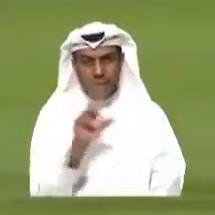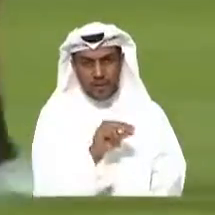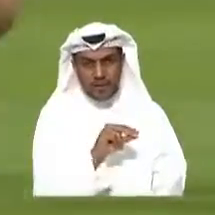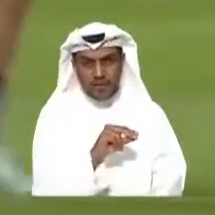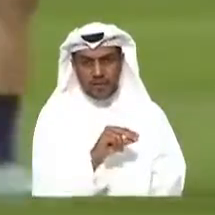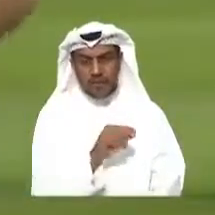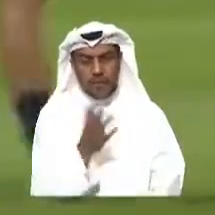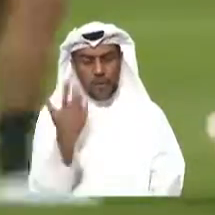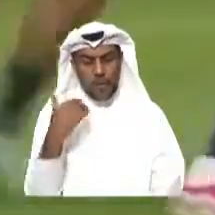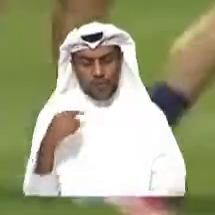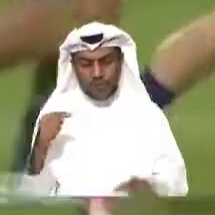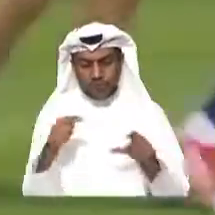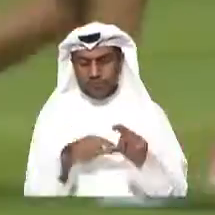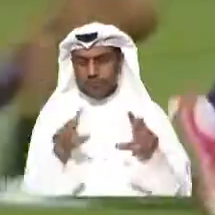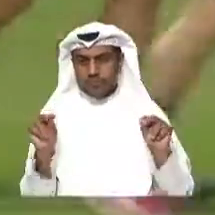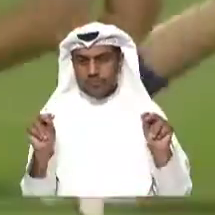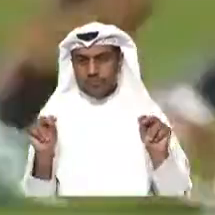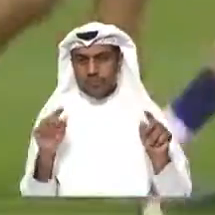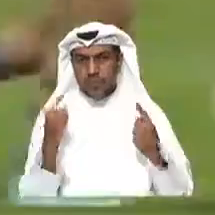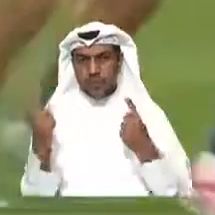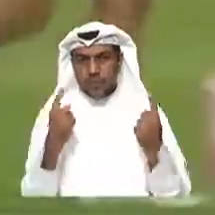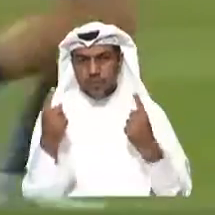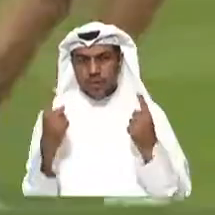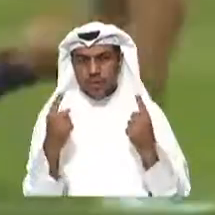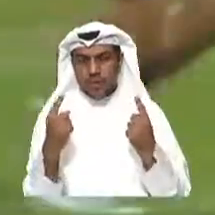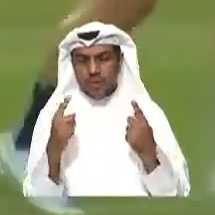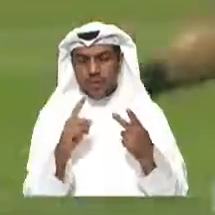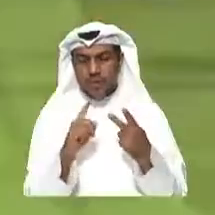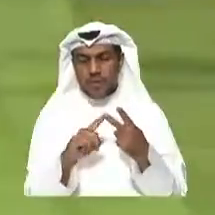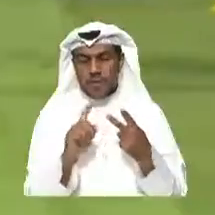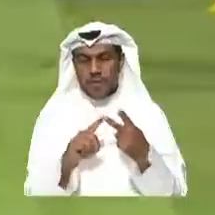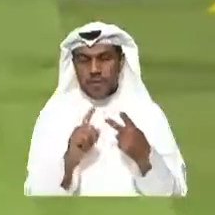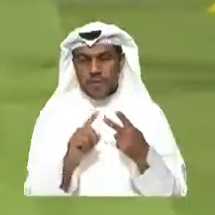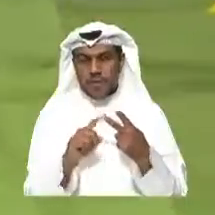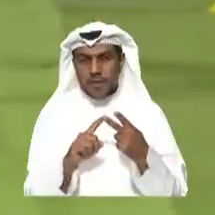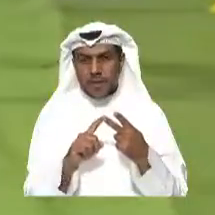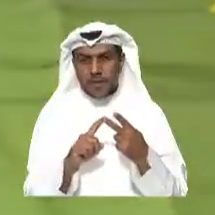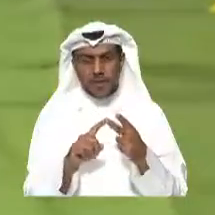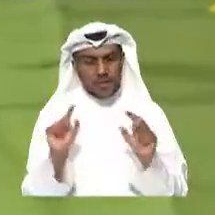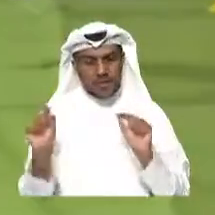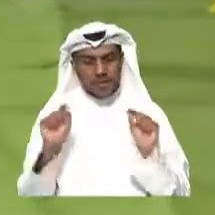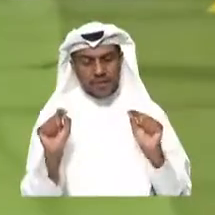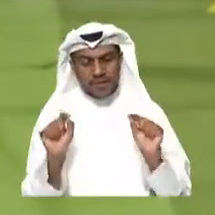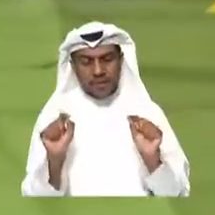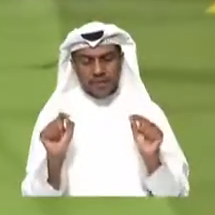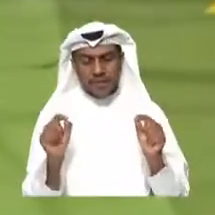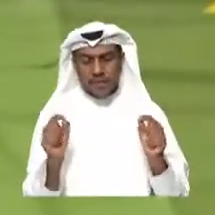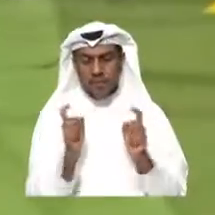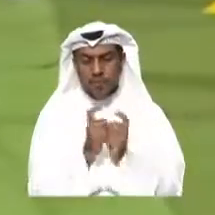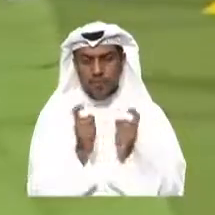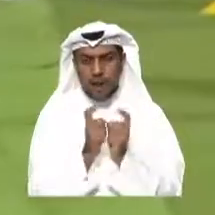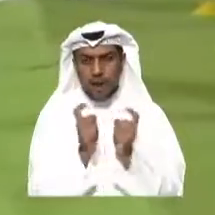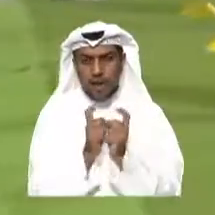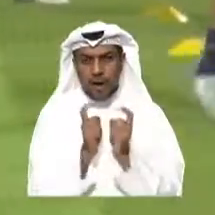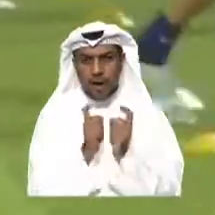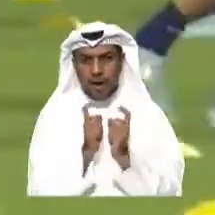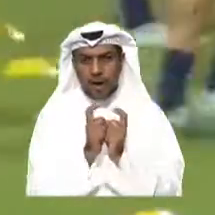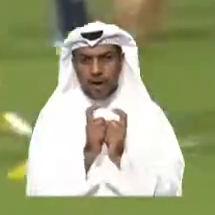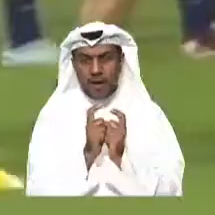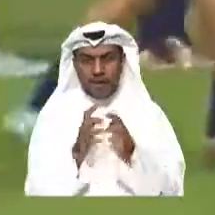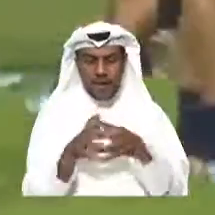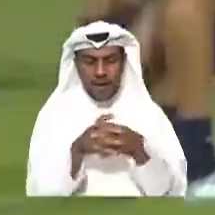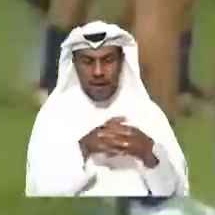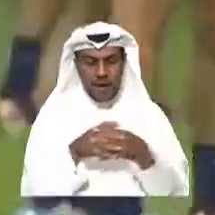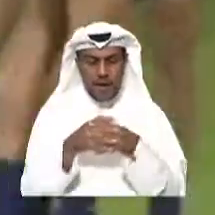ويلز بهدف لمثله ومع المنتخب الانجليزي بتعادل سلبي ولكنه منتخب الامريكي استضعف الجوله الاخيره